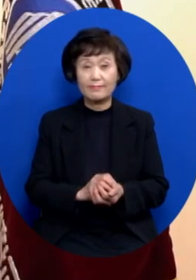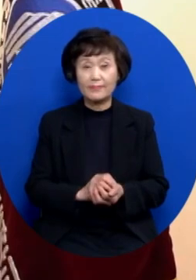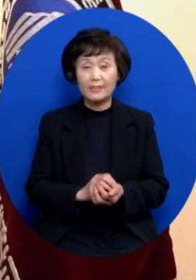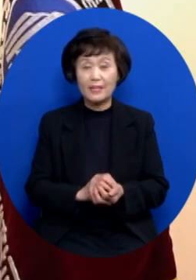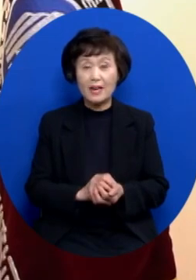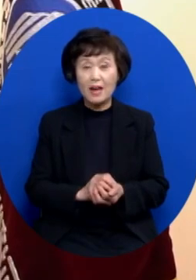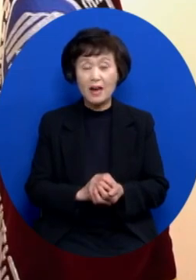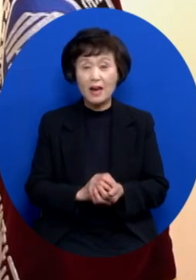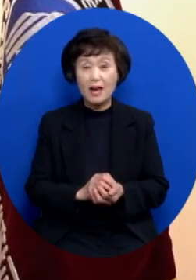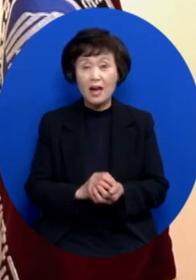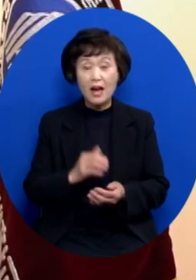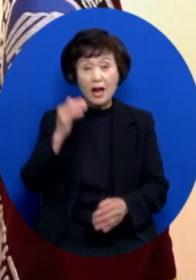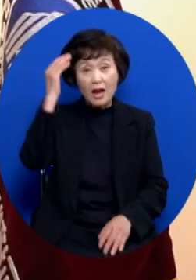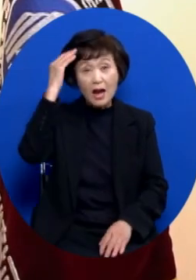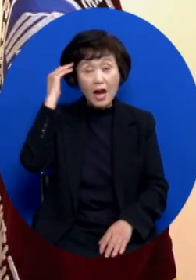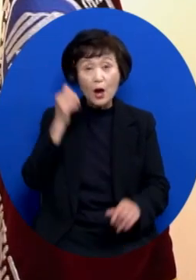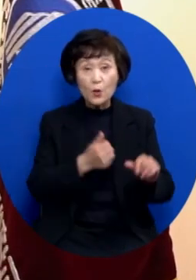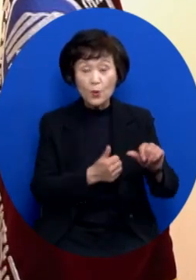공백 끝에